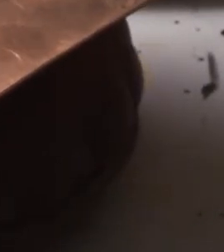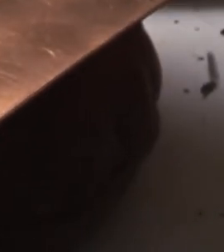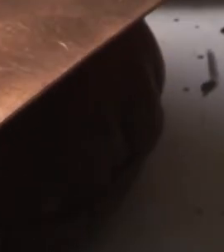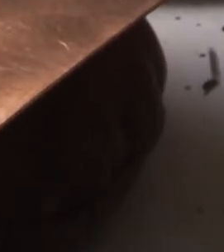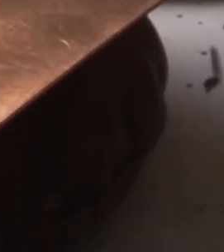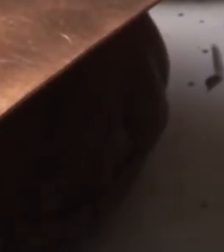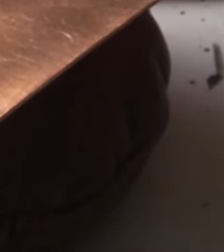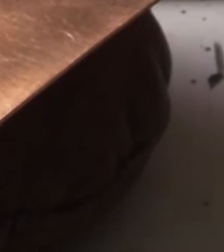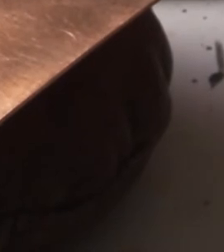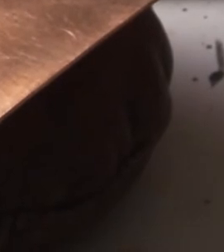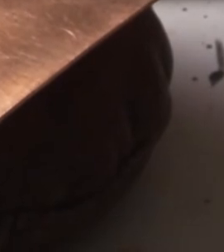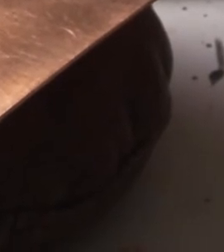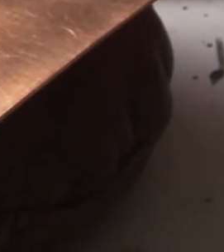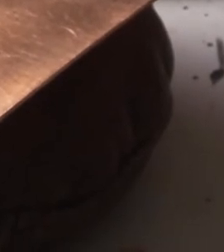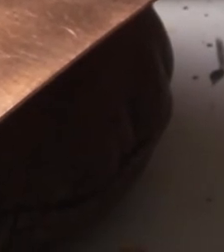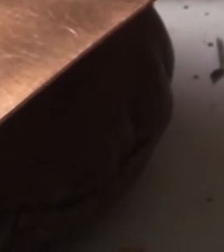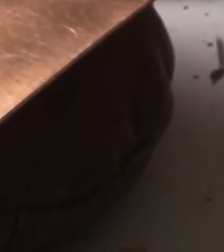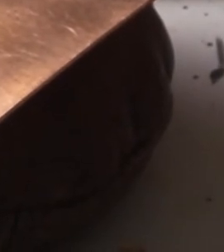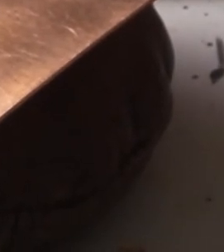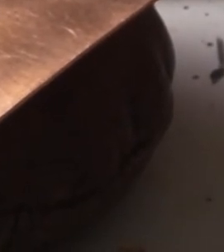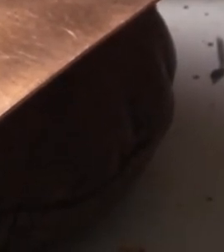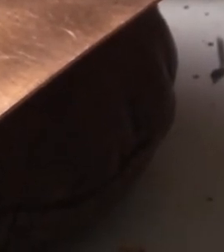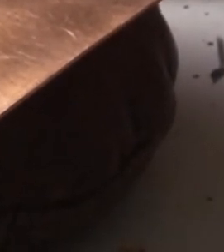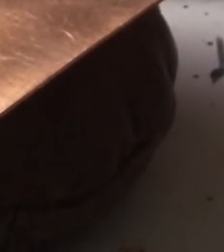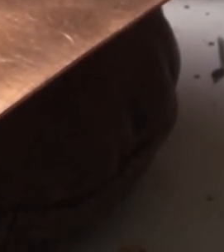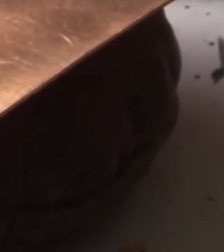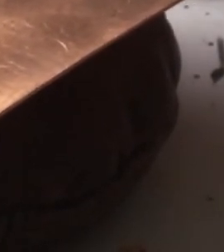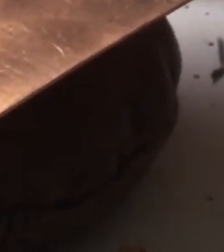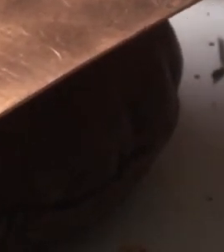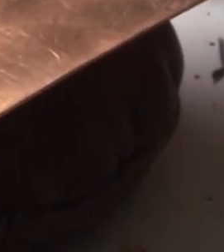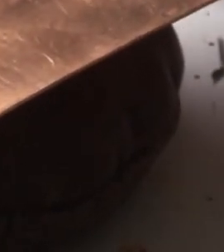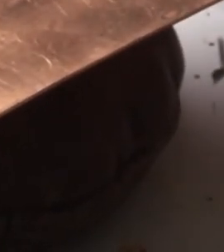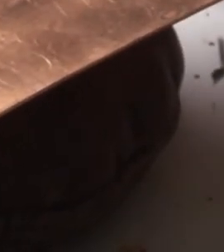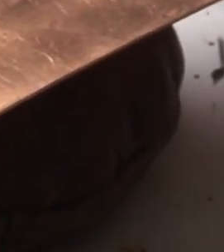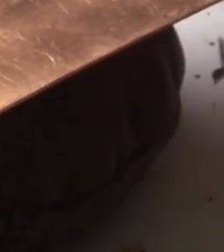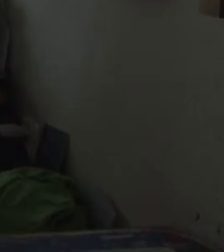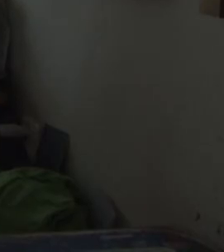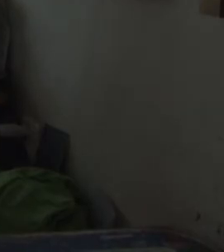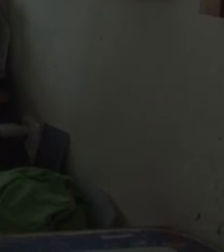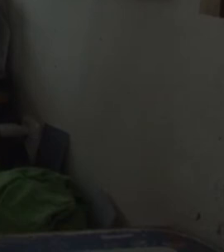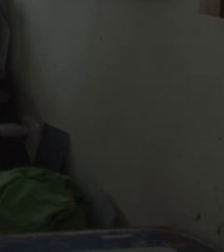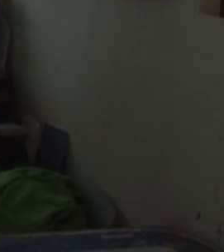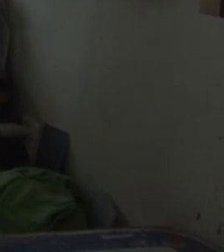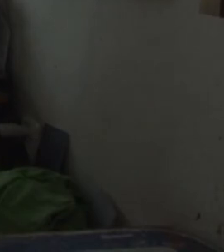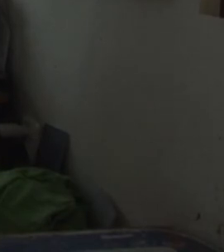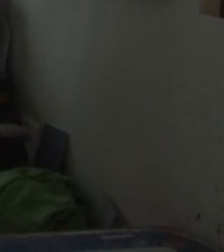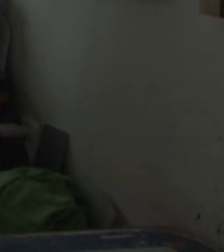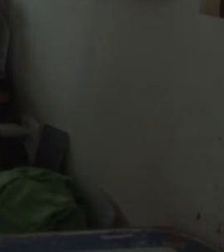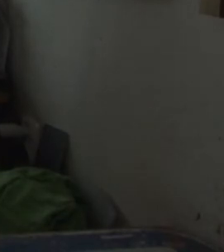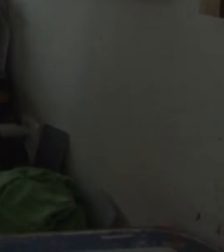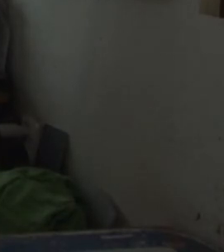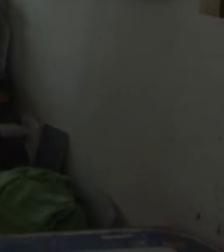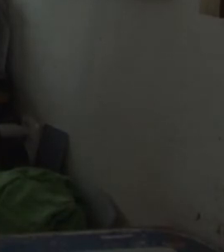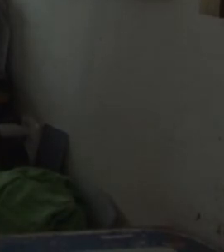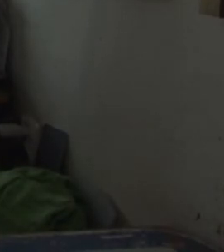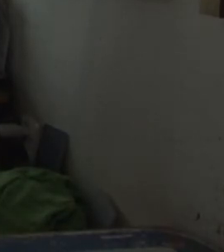grafika posługującego się tradycyjnymi technikami graficznymi, dlatego niezwykła precyzja wykonania prac Alfreda Aszkiełowicza wywołuje podziw